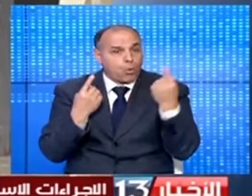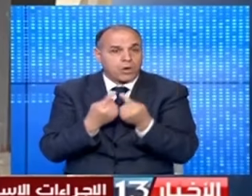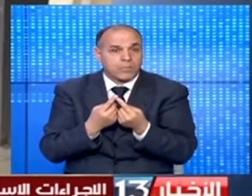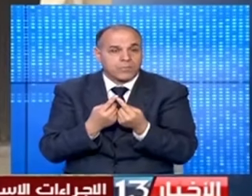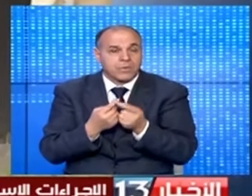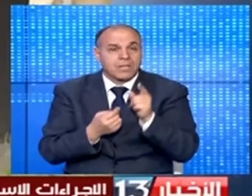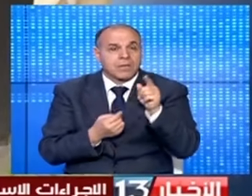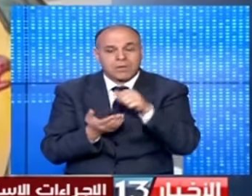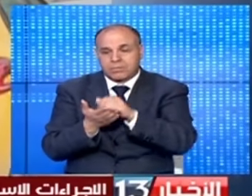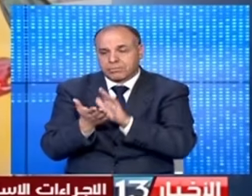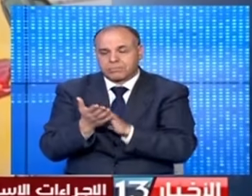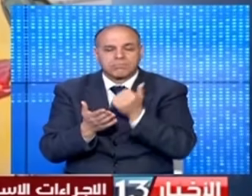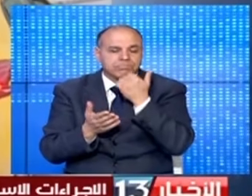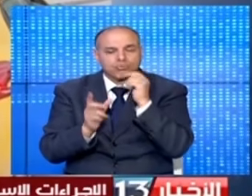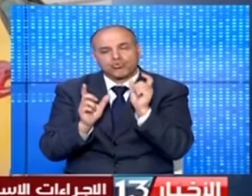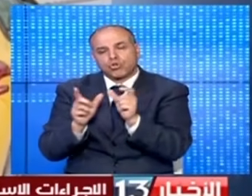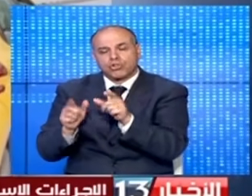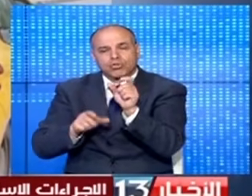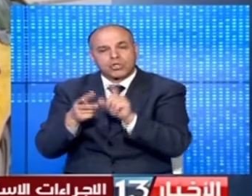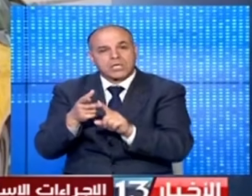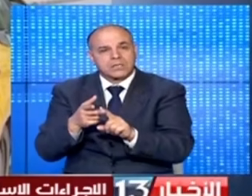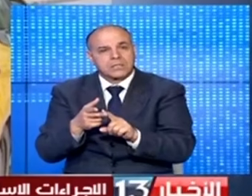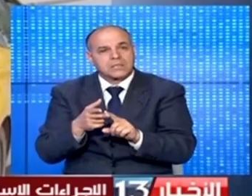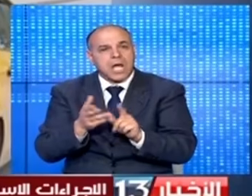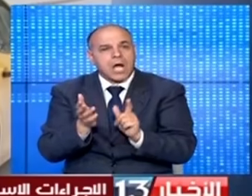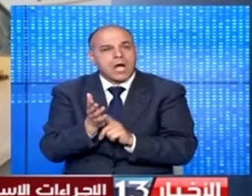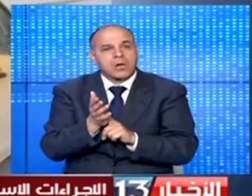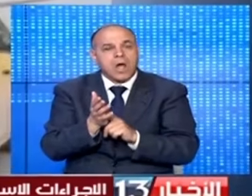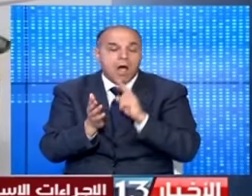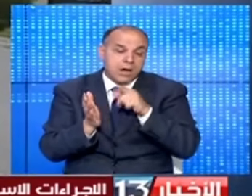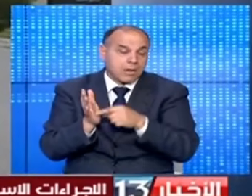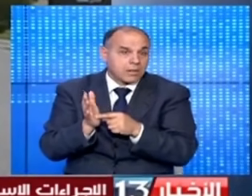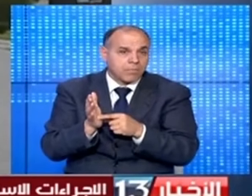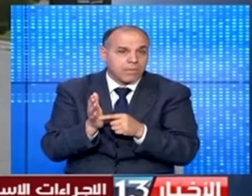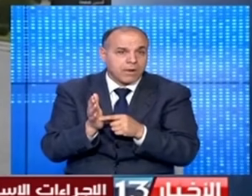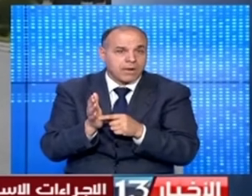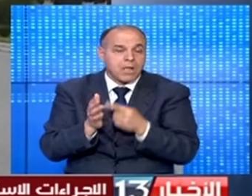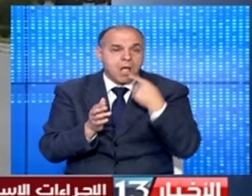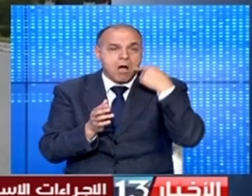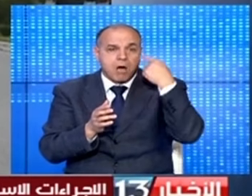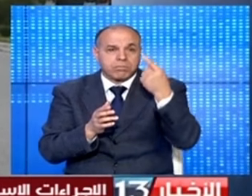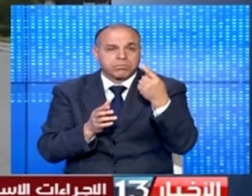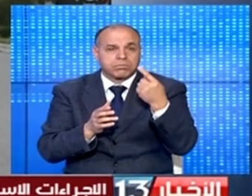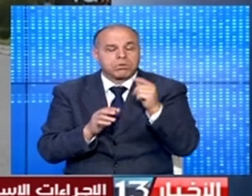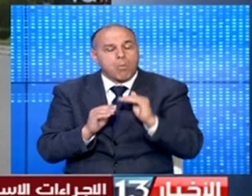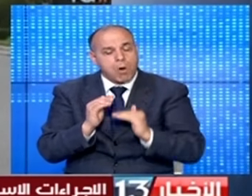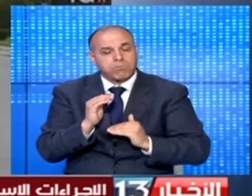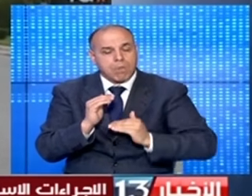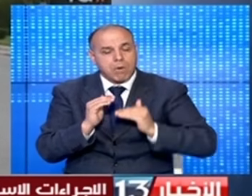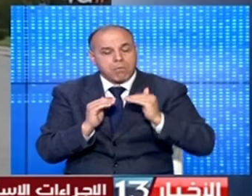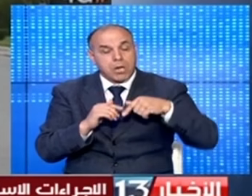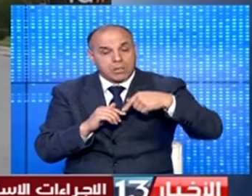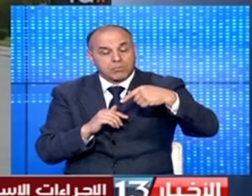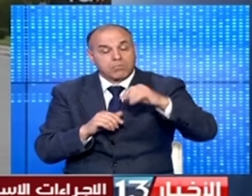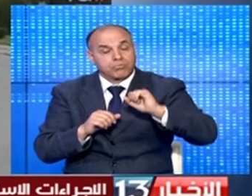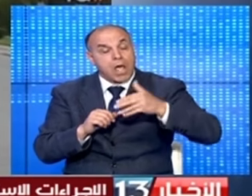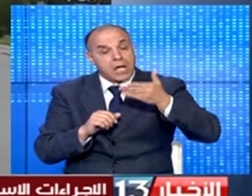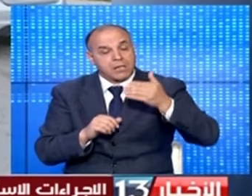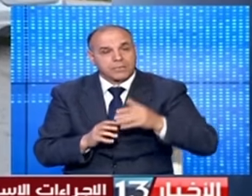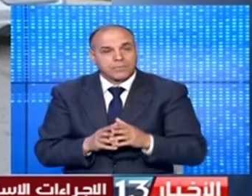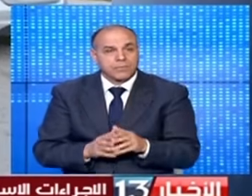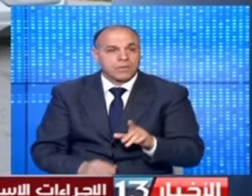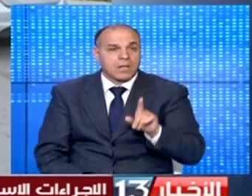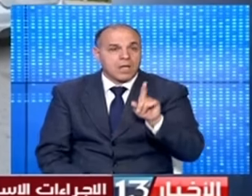رغم تسجيل بعض الايقافات وان مدى تطبيق القرار سيشهد نفقا تصاعديا في الايام القادمه